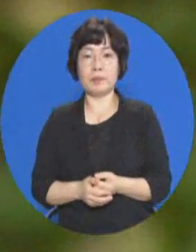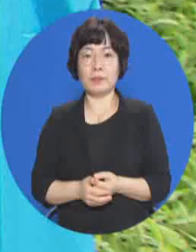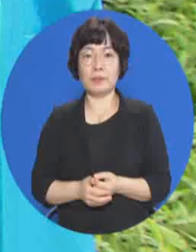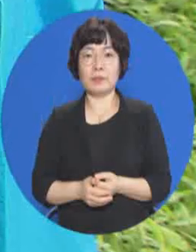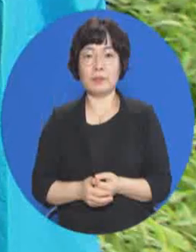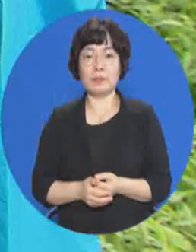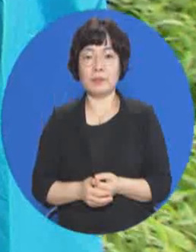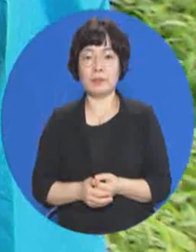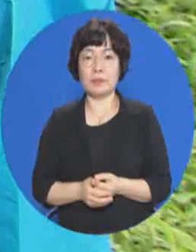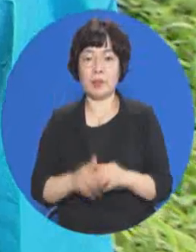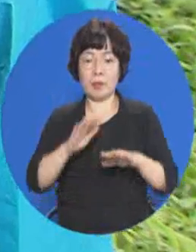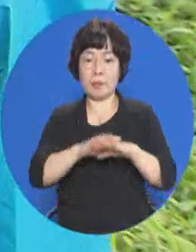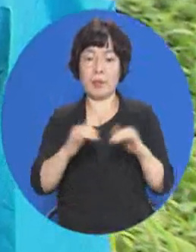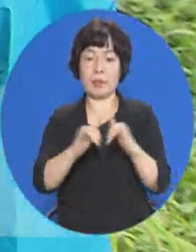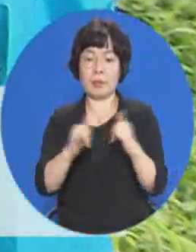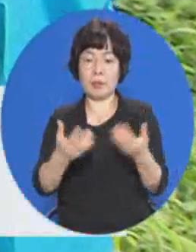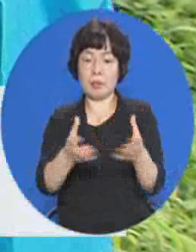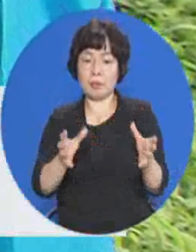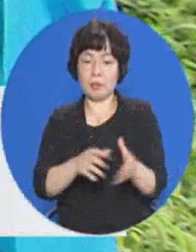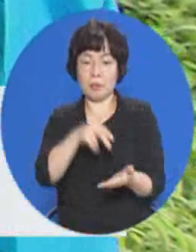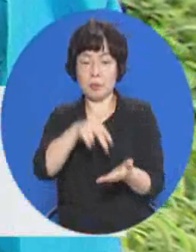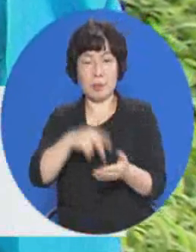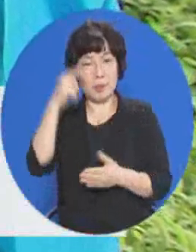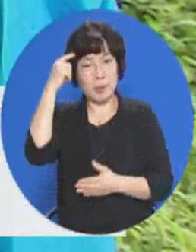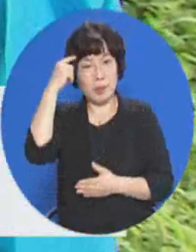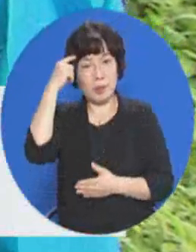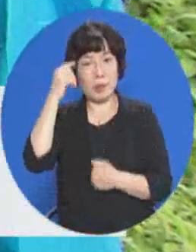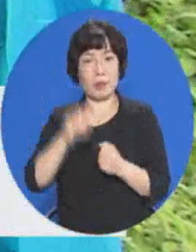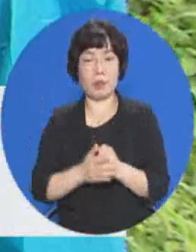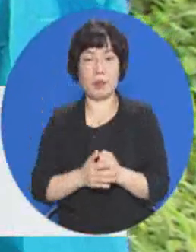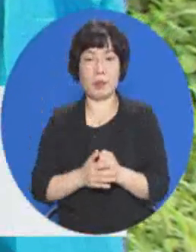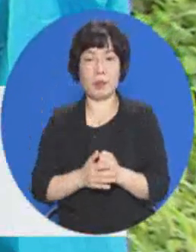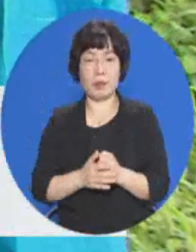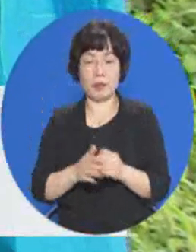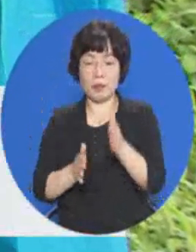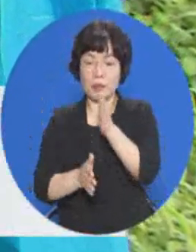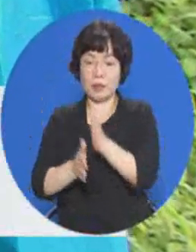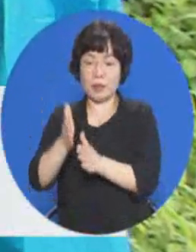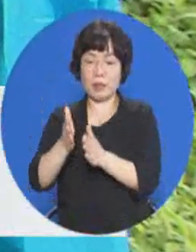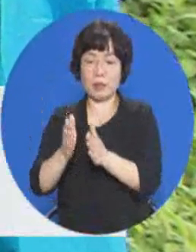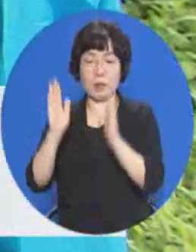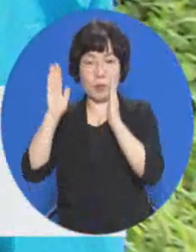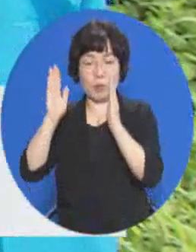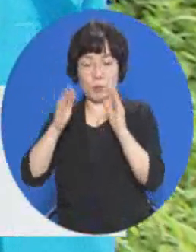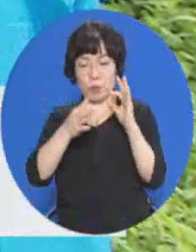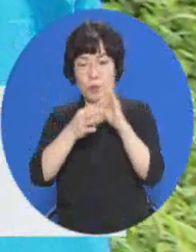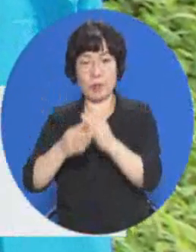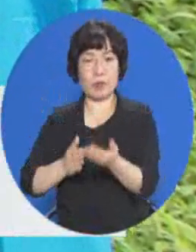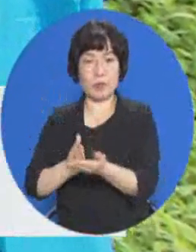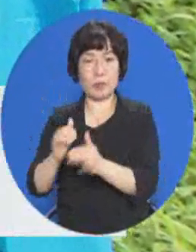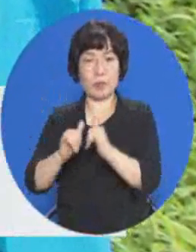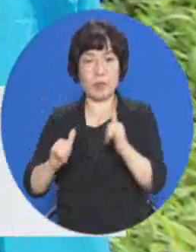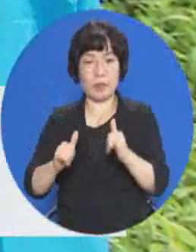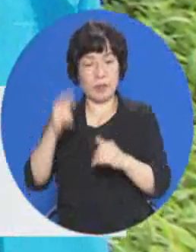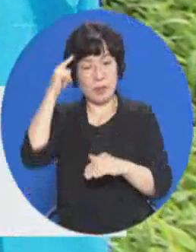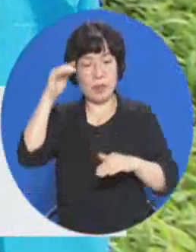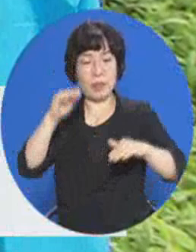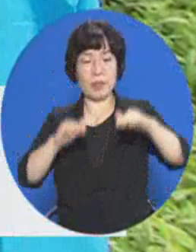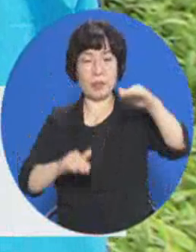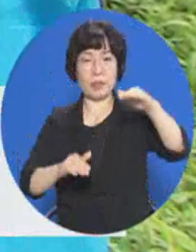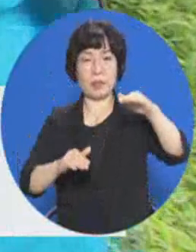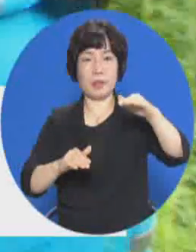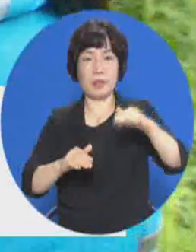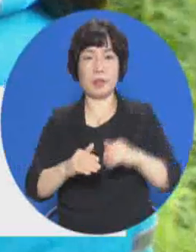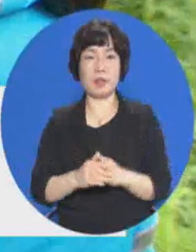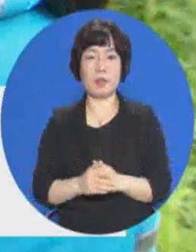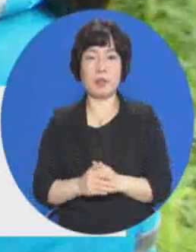있습니다. 농업인들이 생각하는 것과 이제 도시에서 교육만 받고 하는 분들하고의